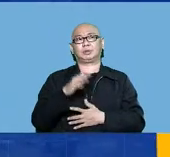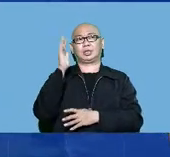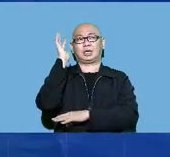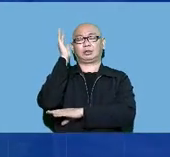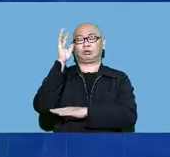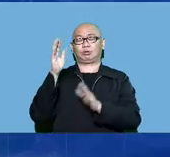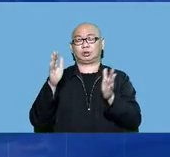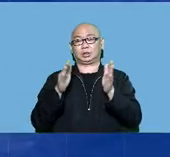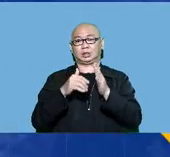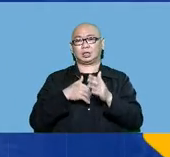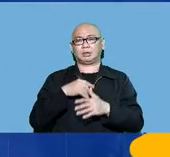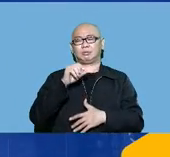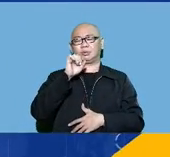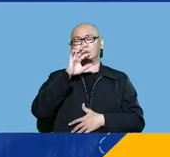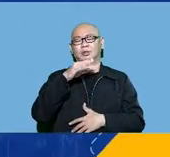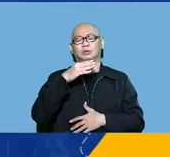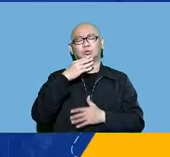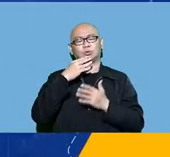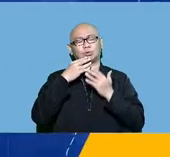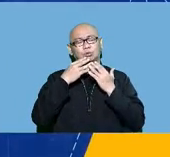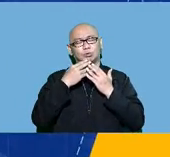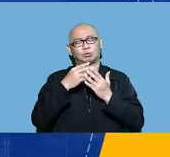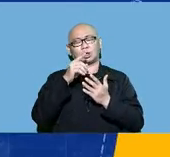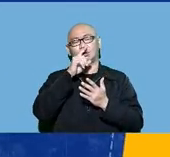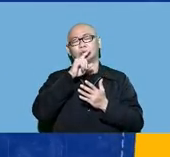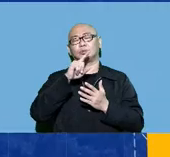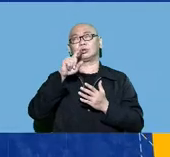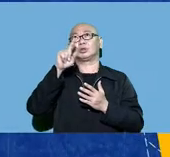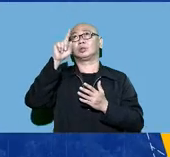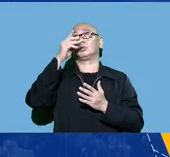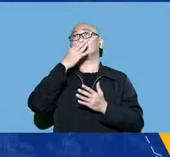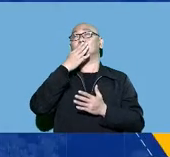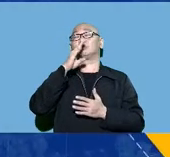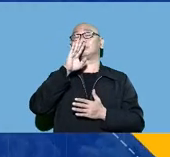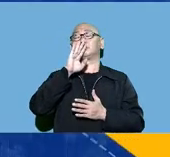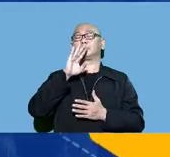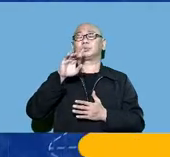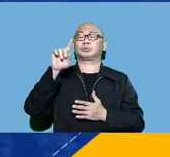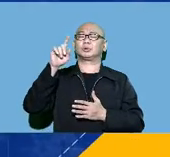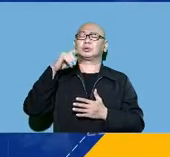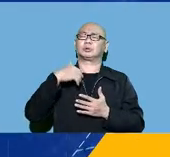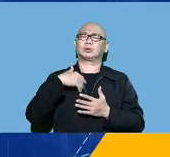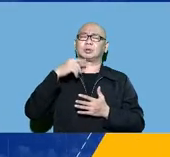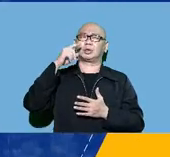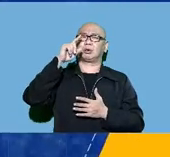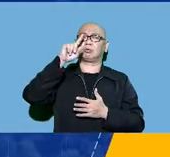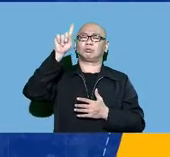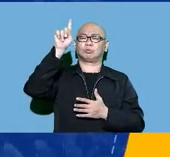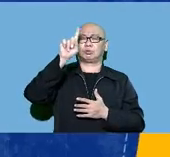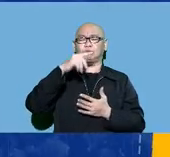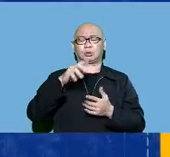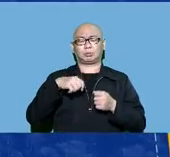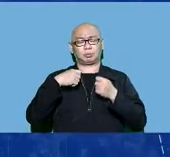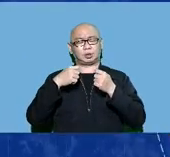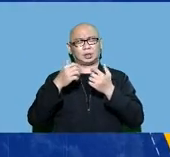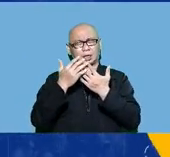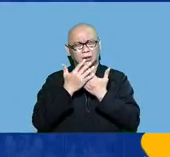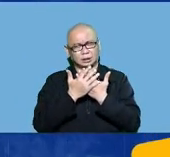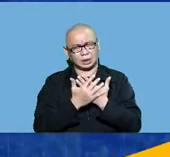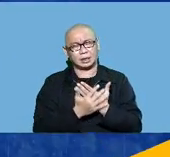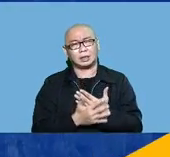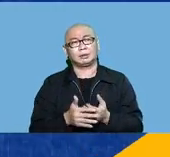pertama saya menyampaikan syukur alhamdulillah kehadirat Allah SWT yang telah memberikan rasa kasih